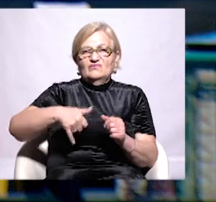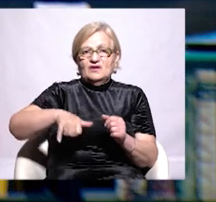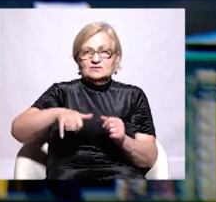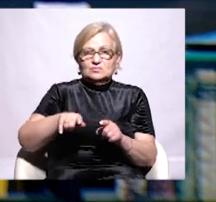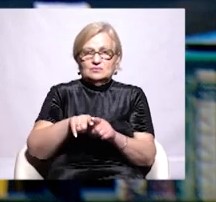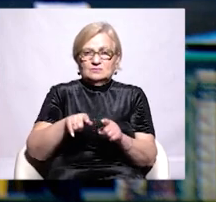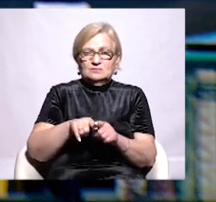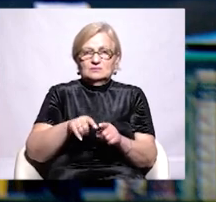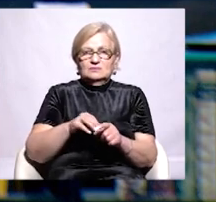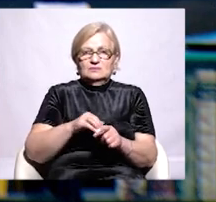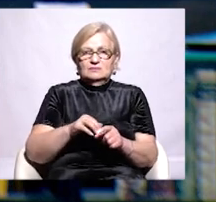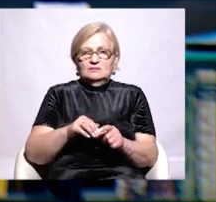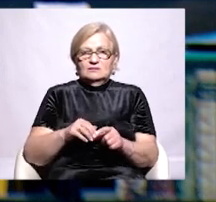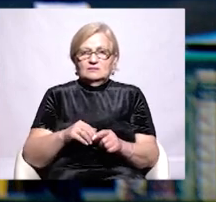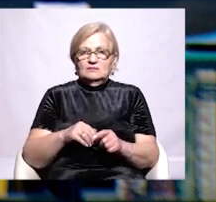ეს ჭურჭელი